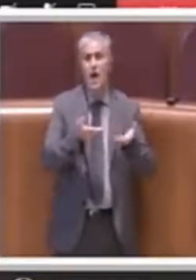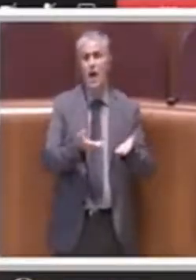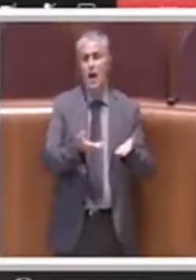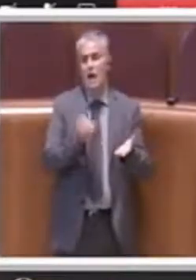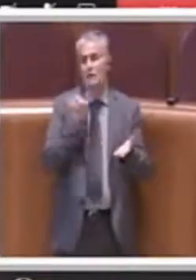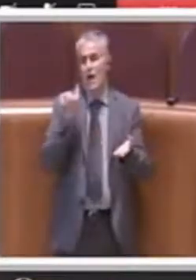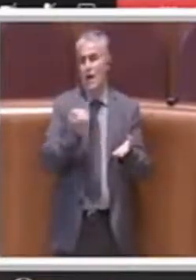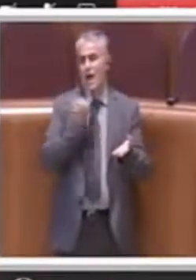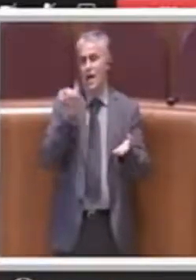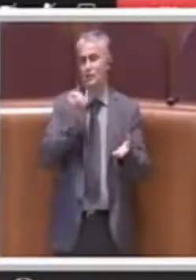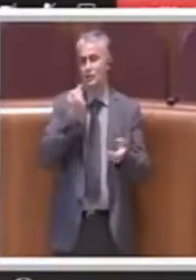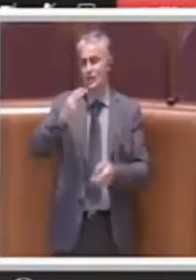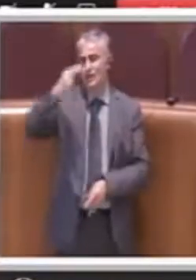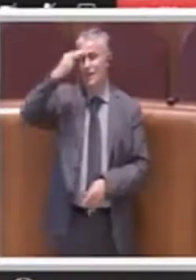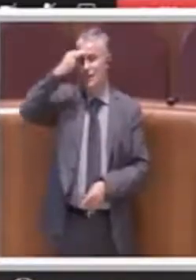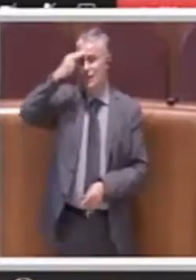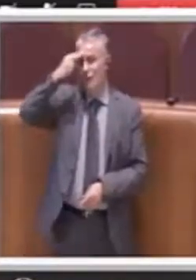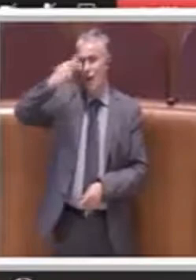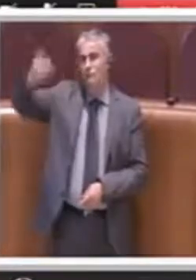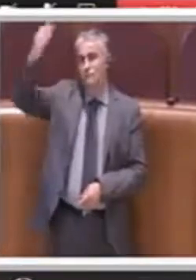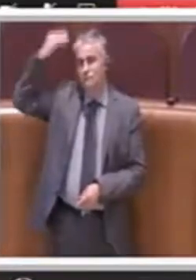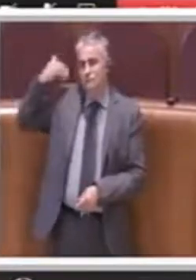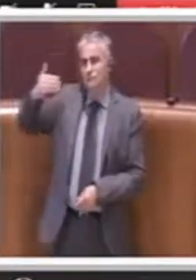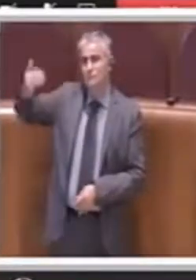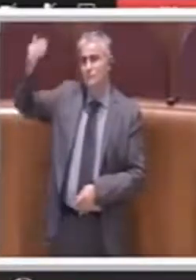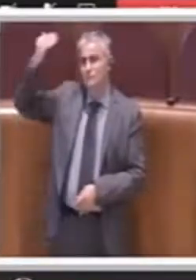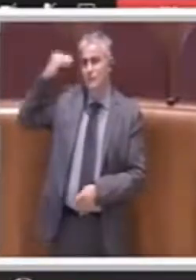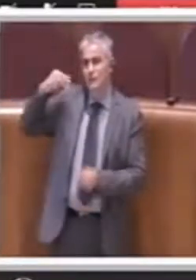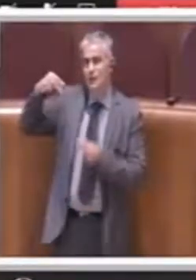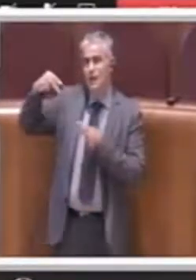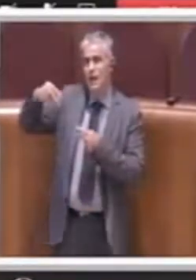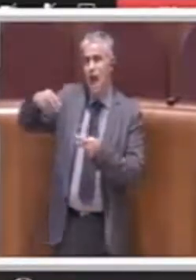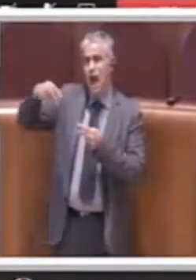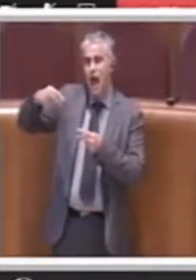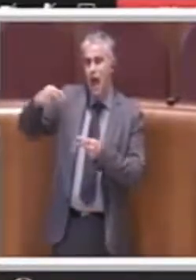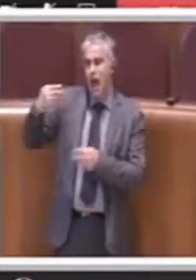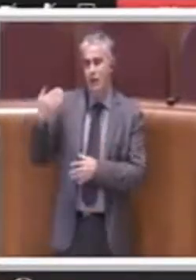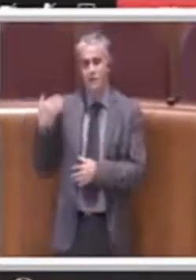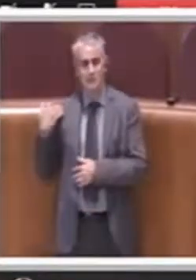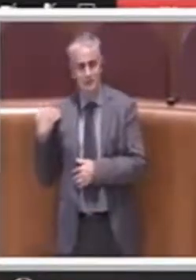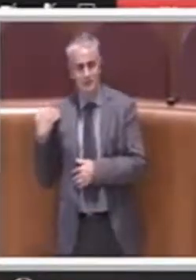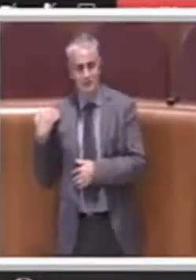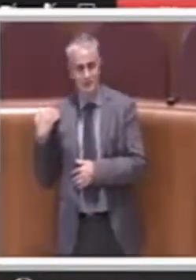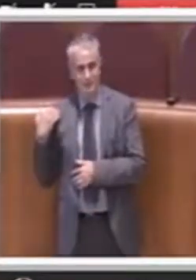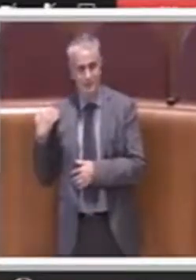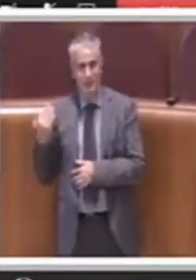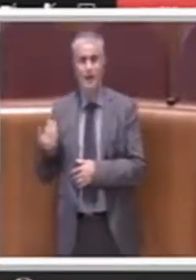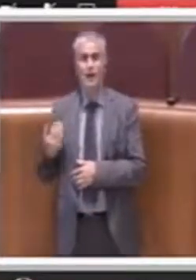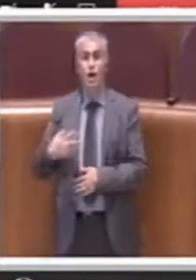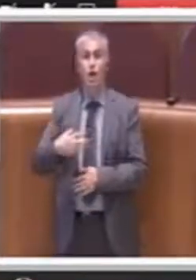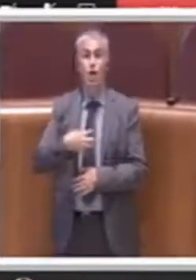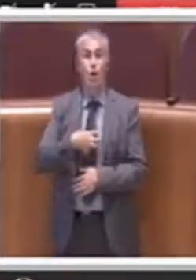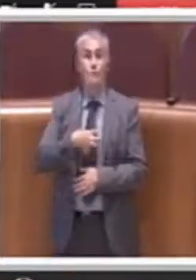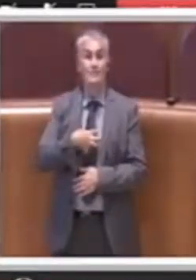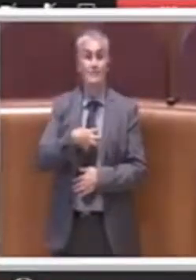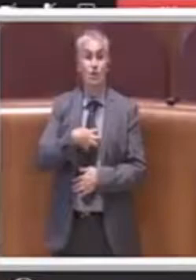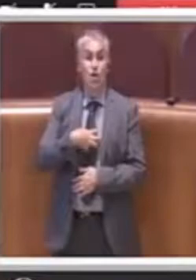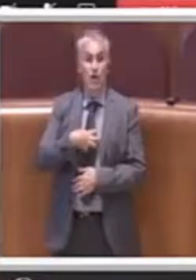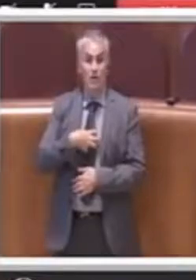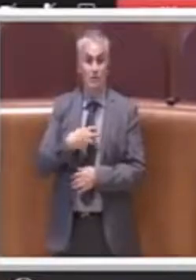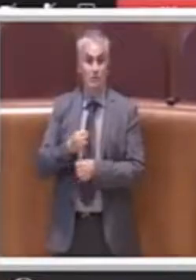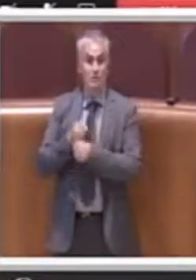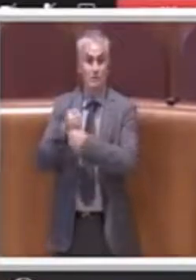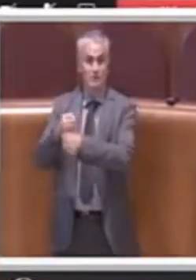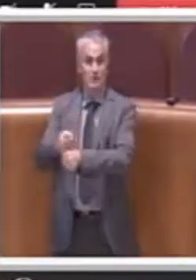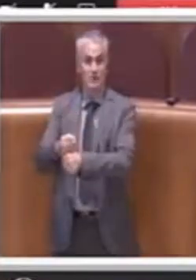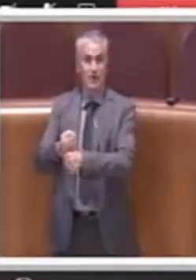Ricordare quando anni e anni fa, non neanche troppo in là, una gestione commissariale formata da